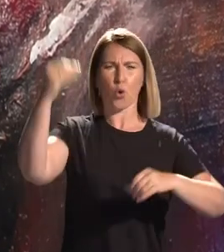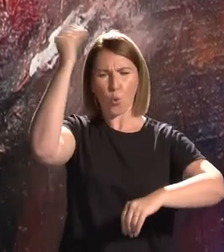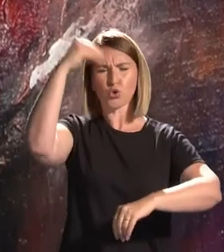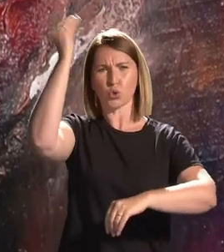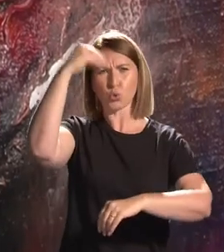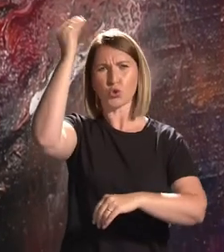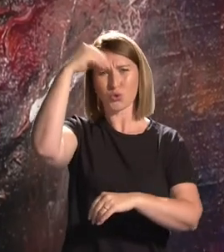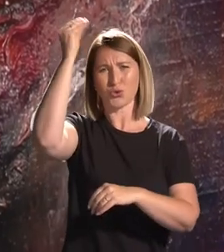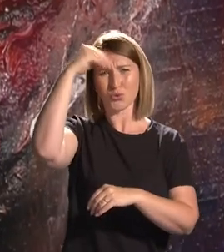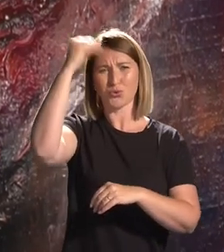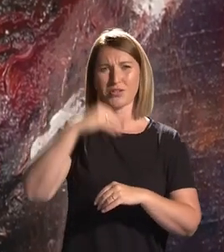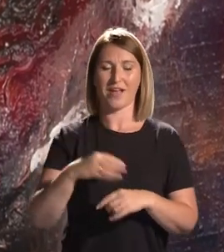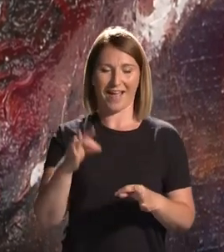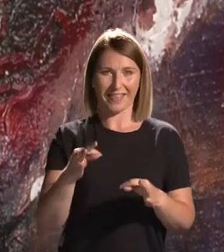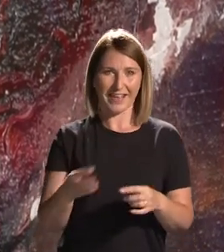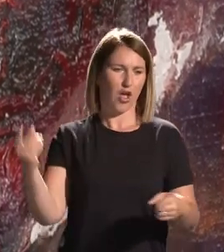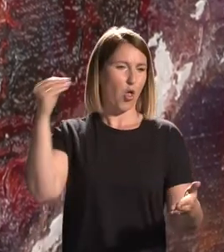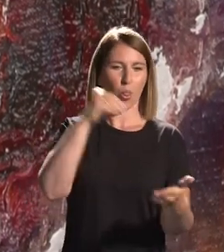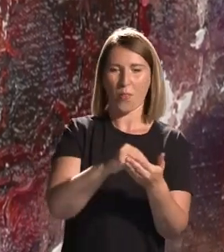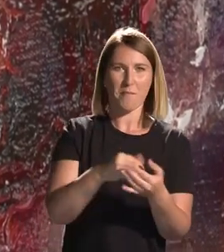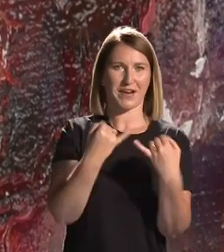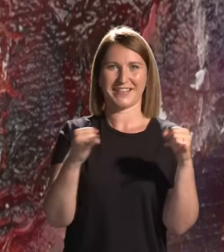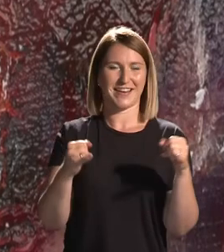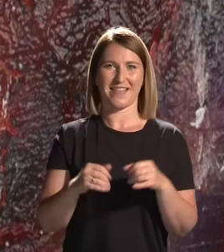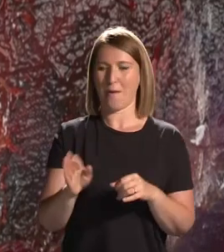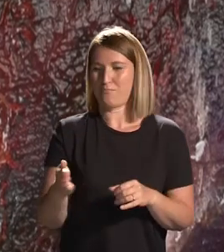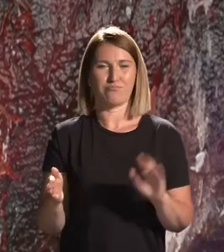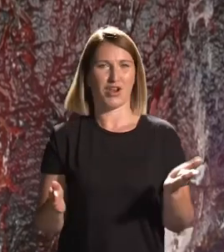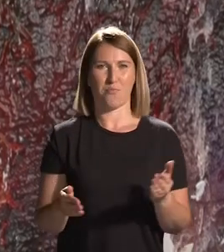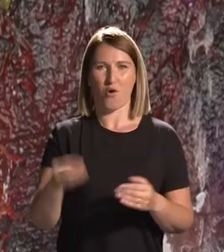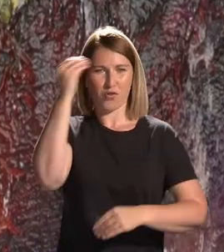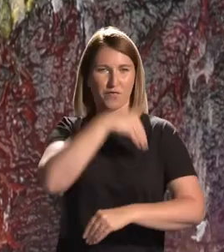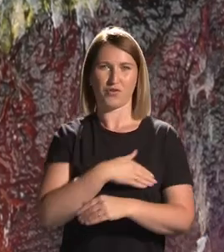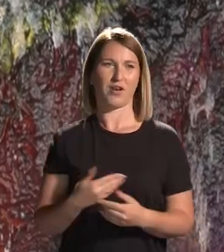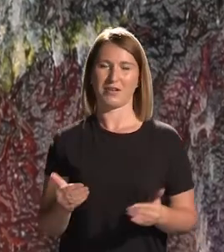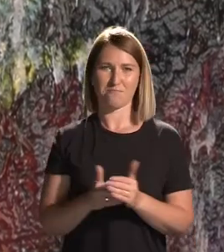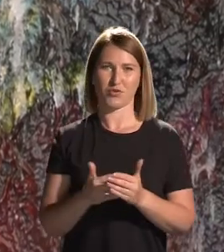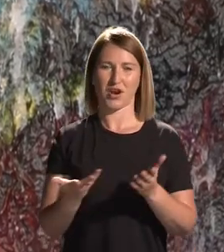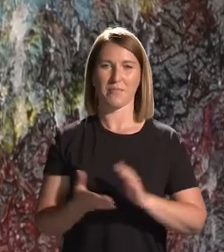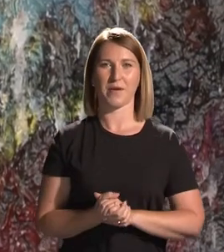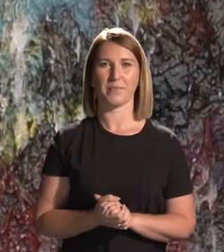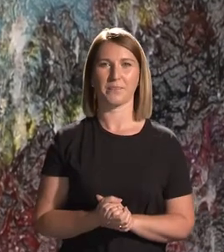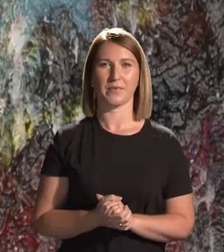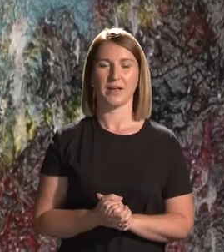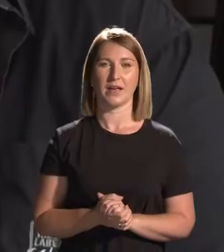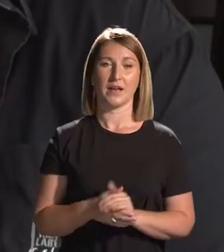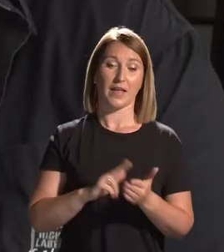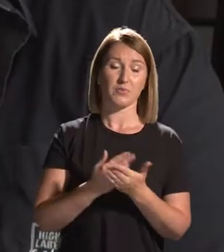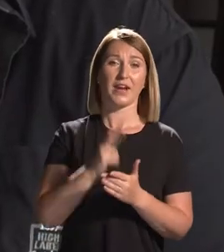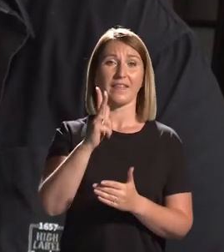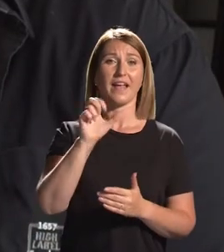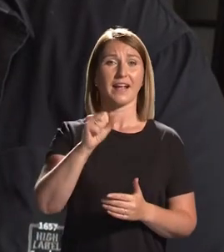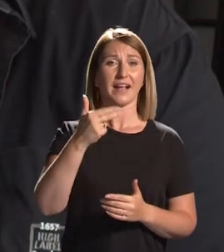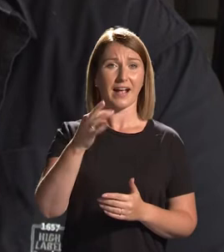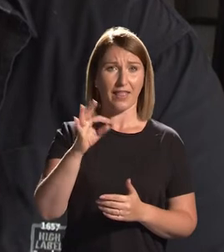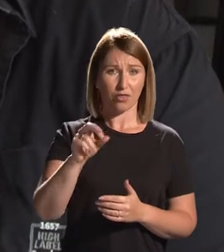O, teraz dopiero prowadzają łacinę w naszym kraju. I oni po co przywozili wtedy jakieś takie nowości, o kantor przywozili,